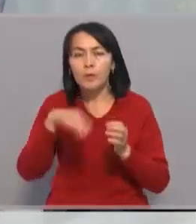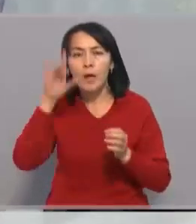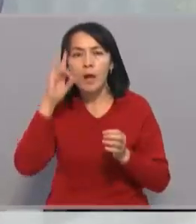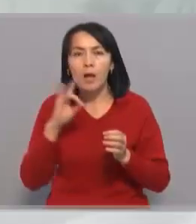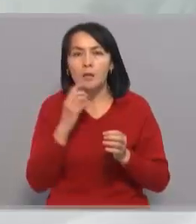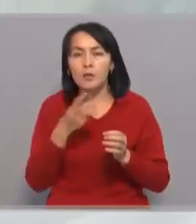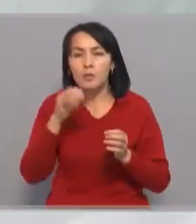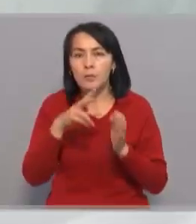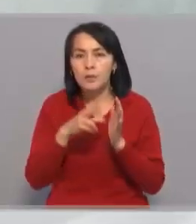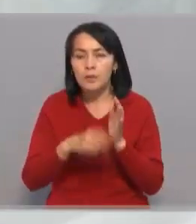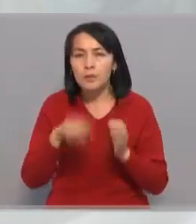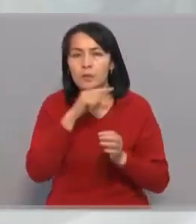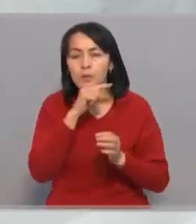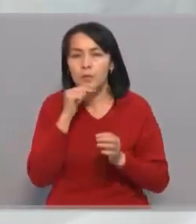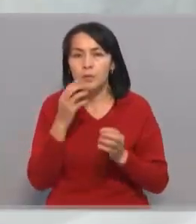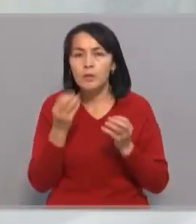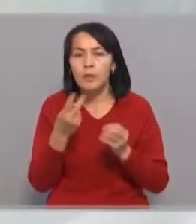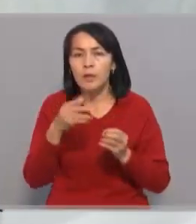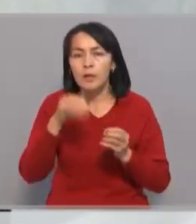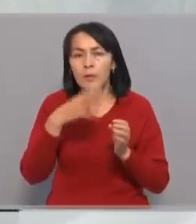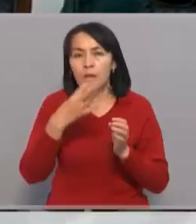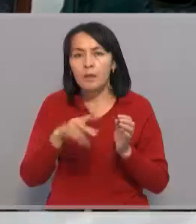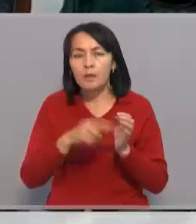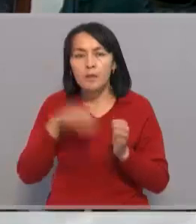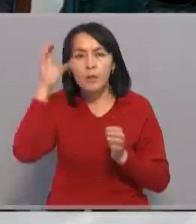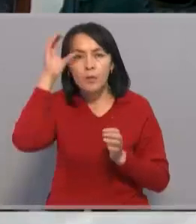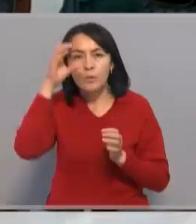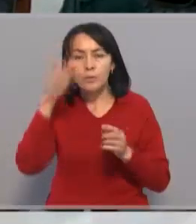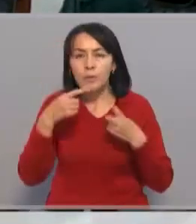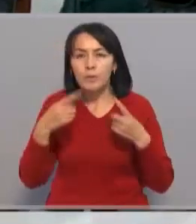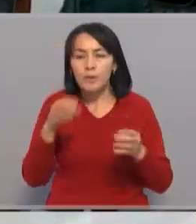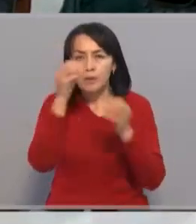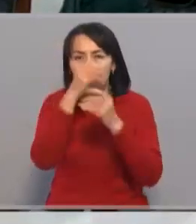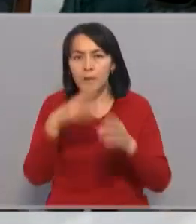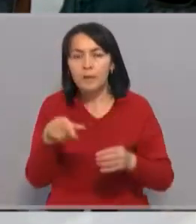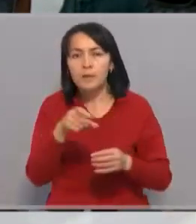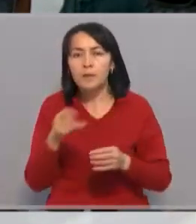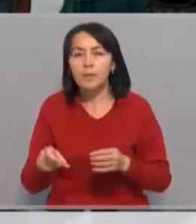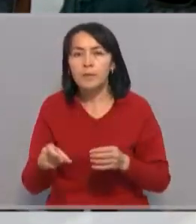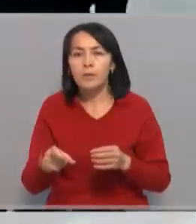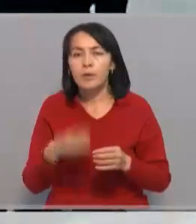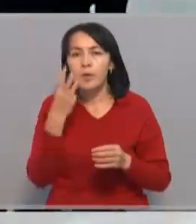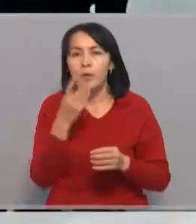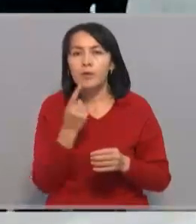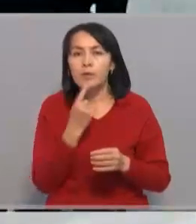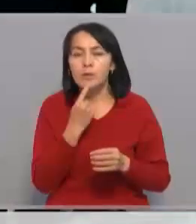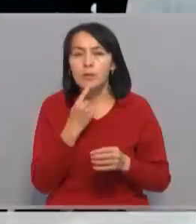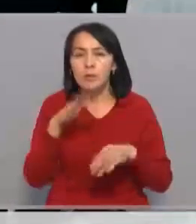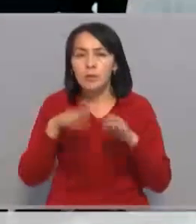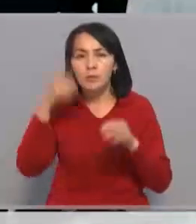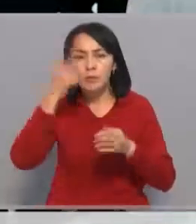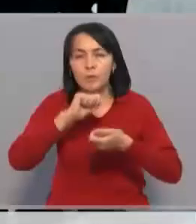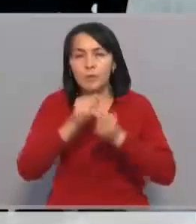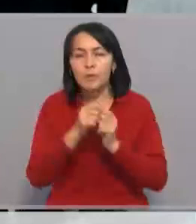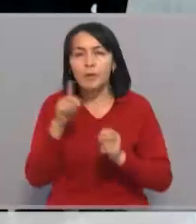қазақ, 3800-і орыс және 2047-сі өзбек пен өзге этнос өкілдері. Үш тілді жетік меңгерген